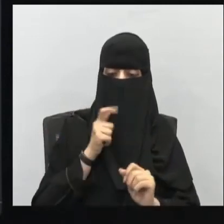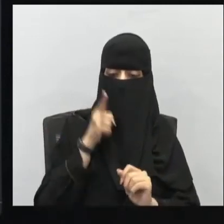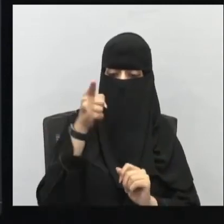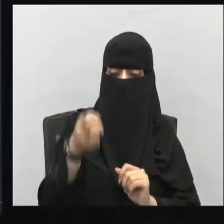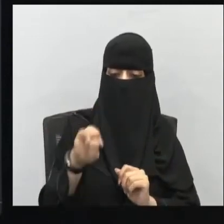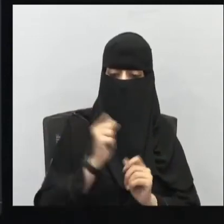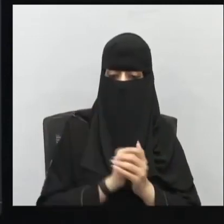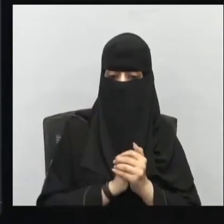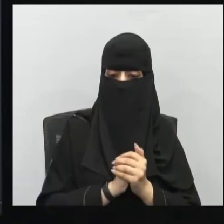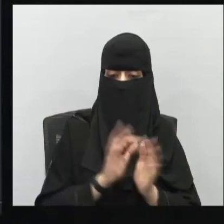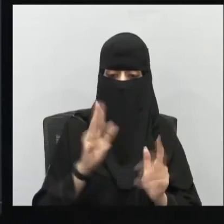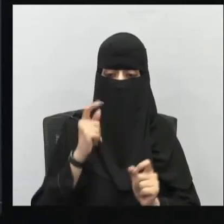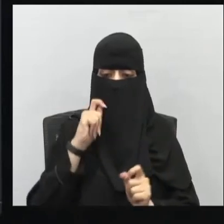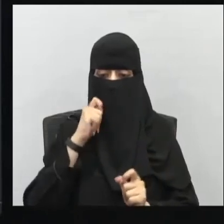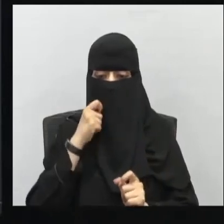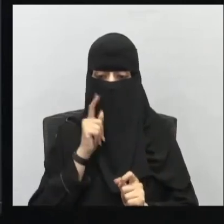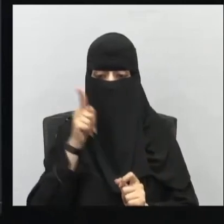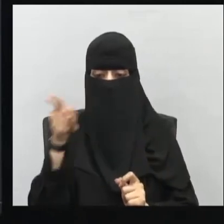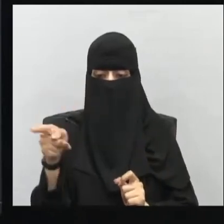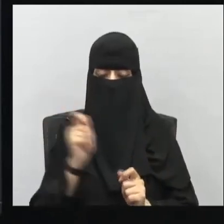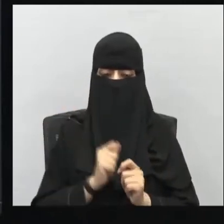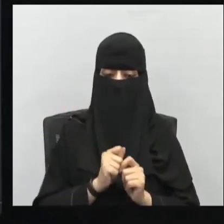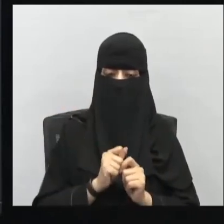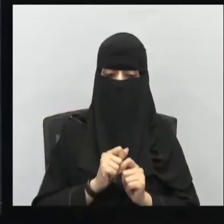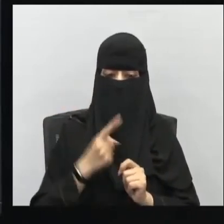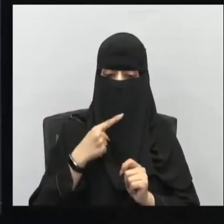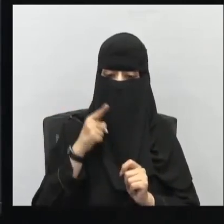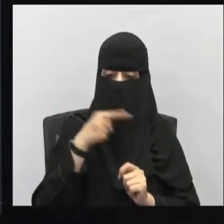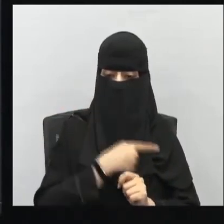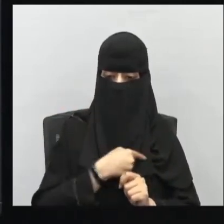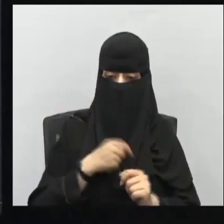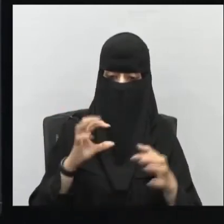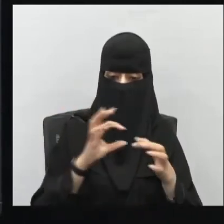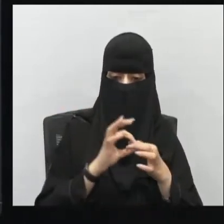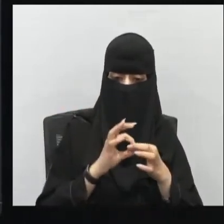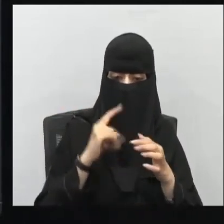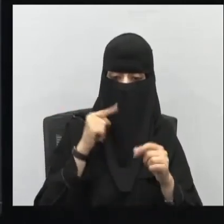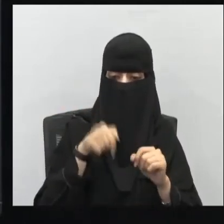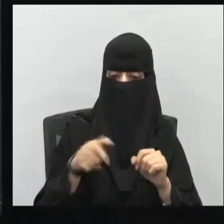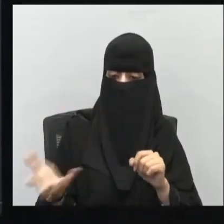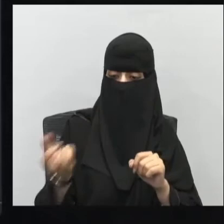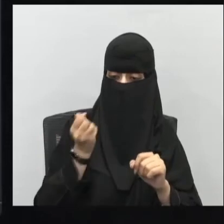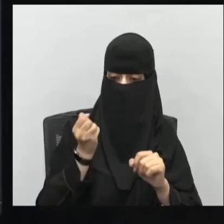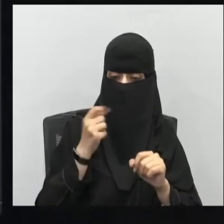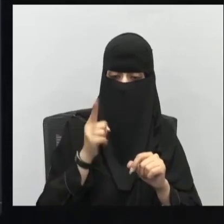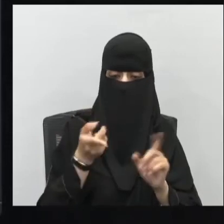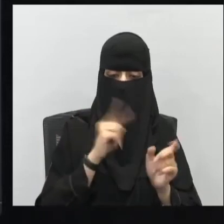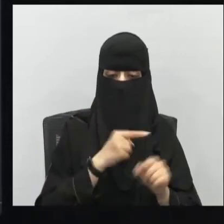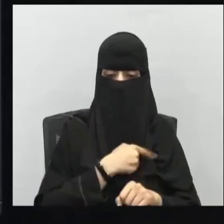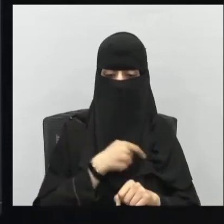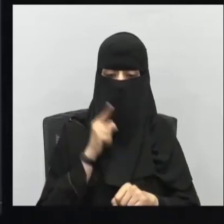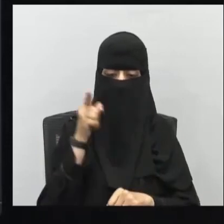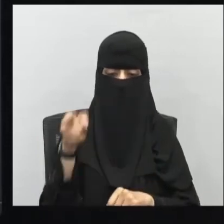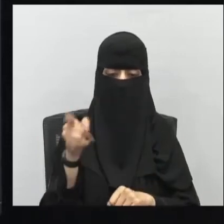هذا للمذكر، هل هي اسم موصول أم حرف جر أم اسم إشارة؟